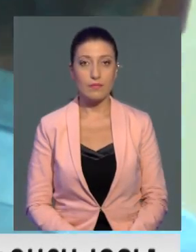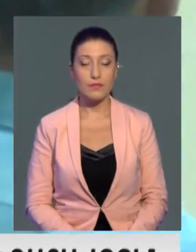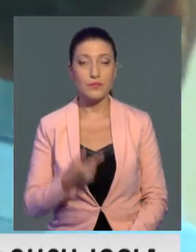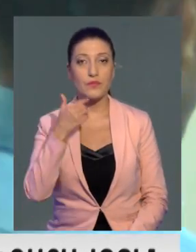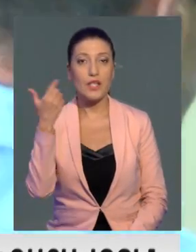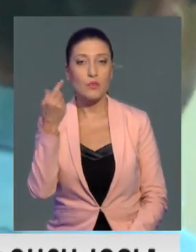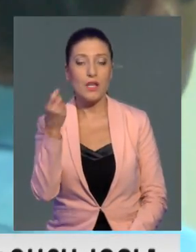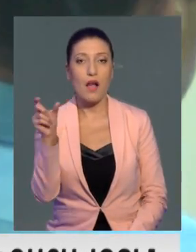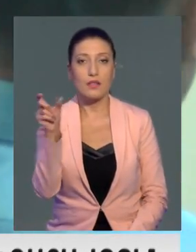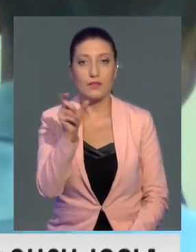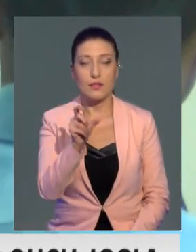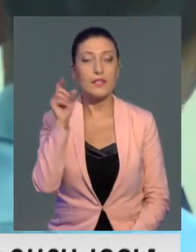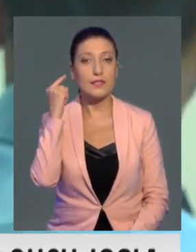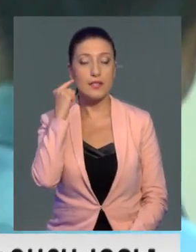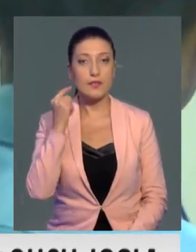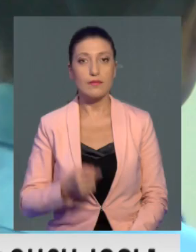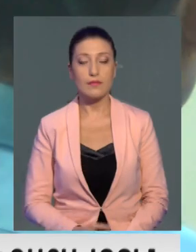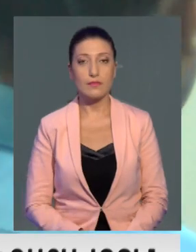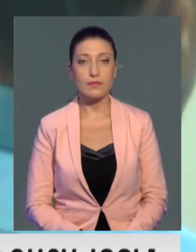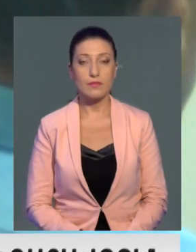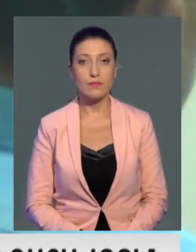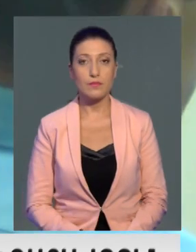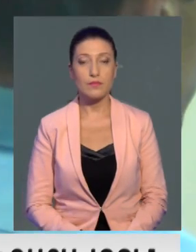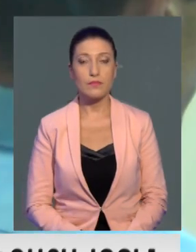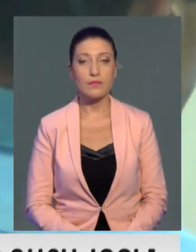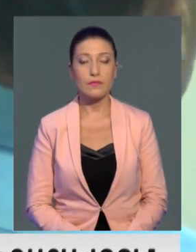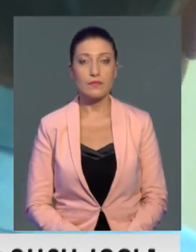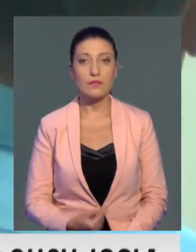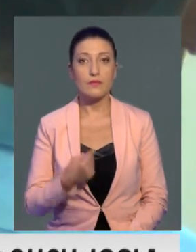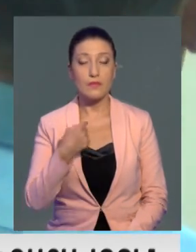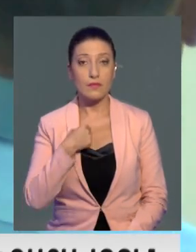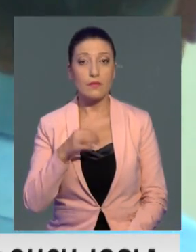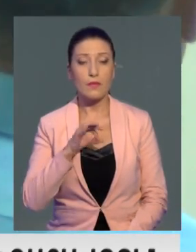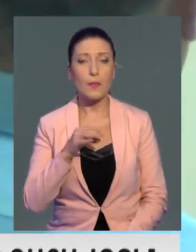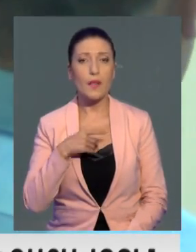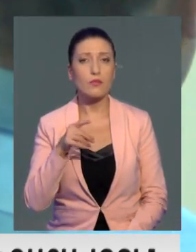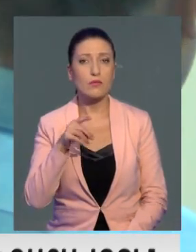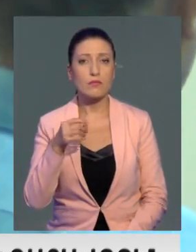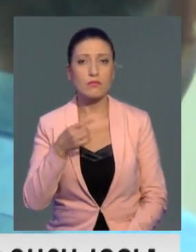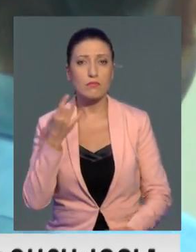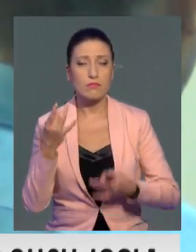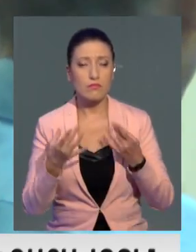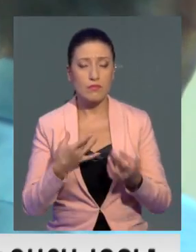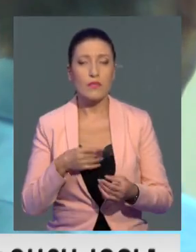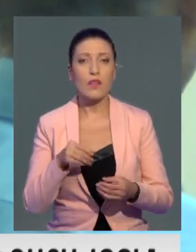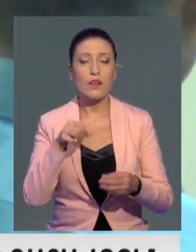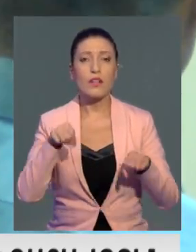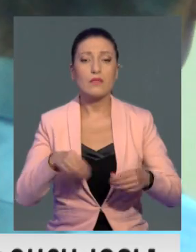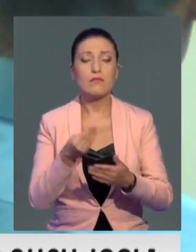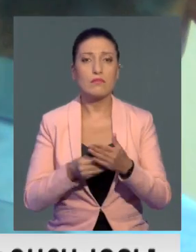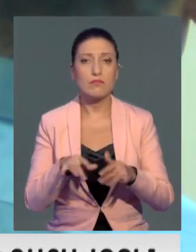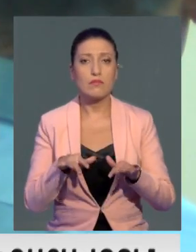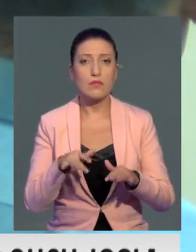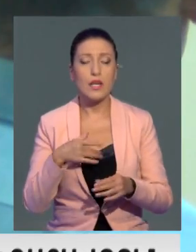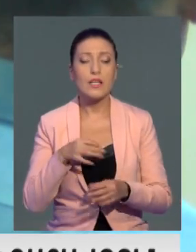ելույթից մի հատված։ Նախագահի նկատմամբ կարող եմ այսպիսի չարաշահումներ թույլատրել։ Գիտեք, դատախազության համար ես